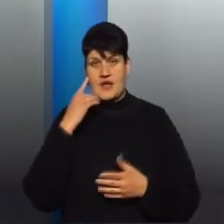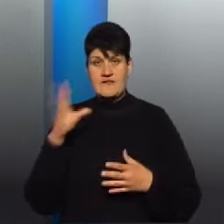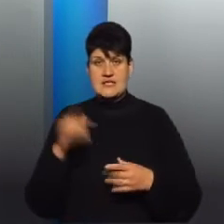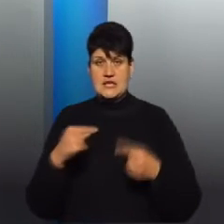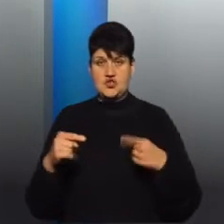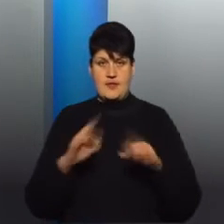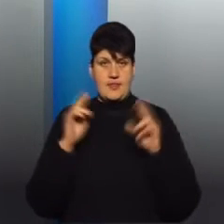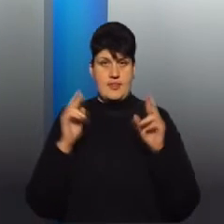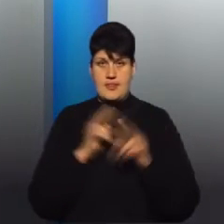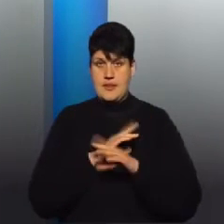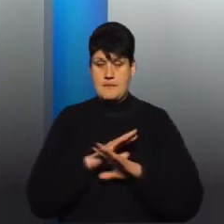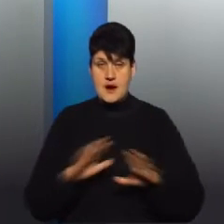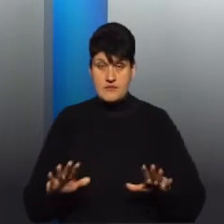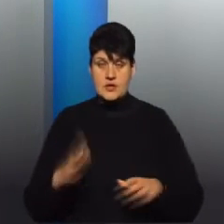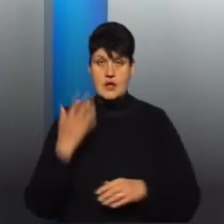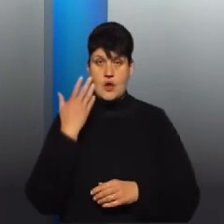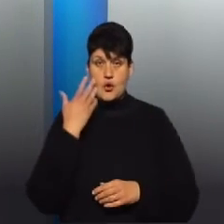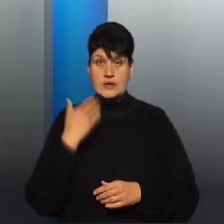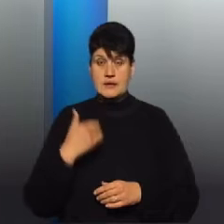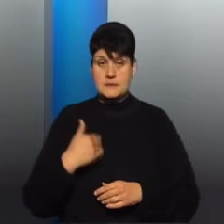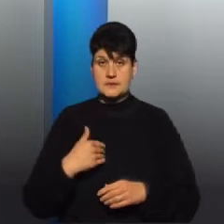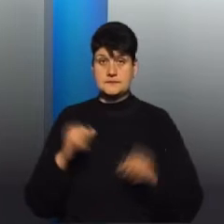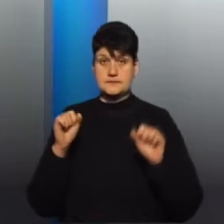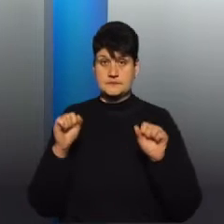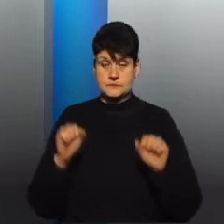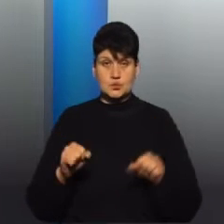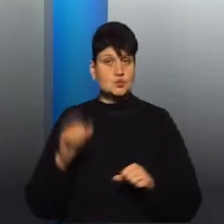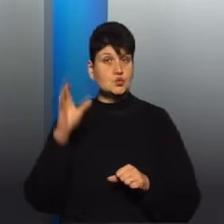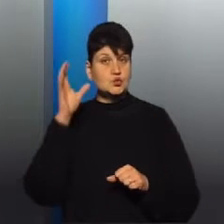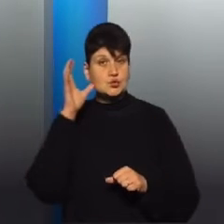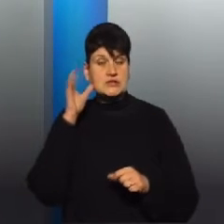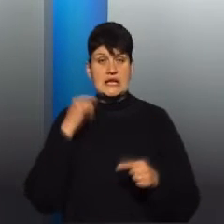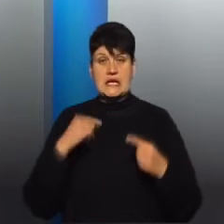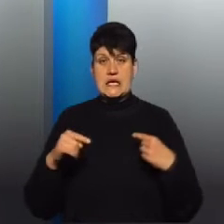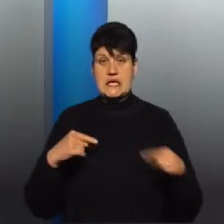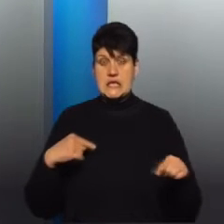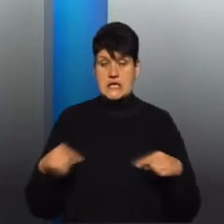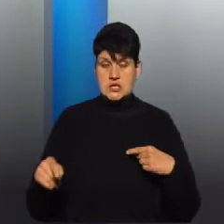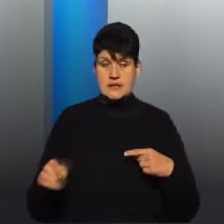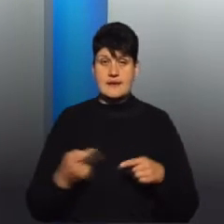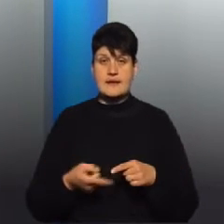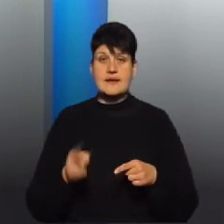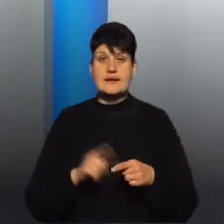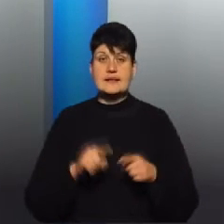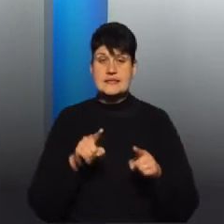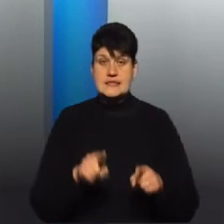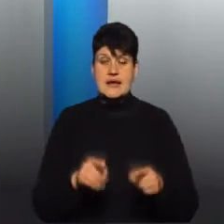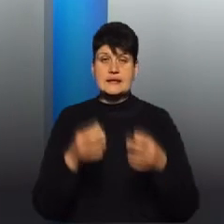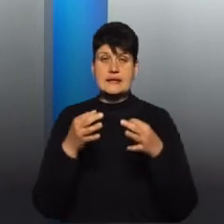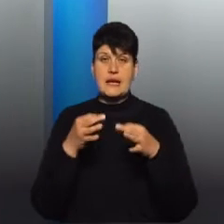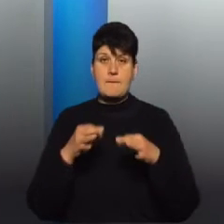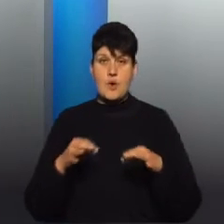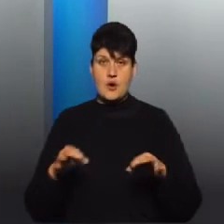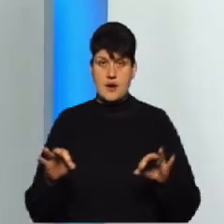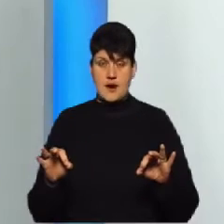ми здатні дослухатися до іншого, і, власне, це демократія в принципі в